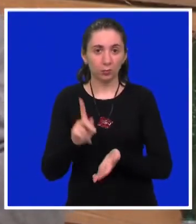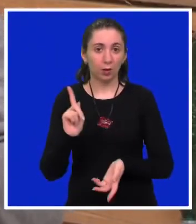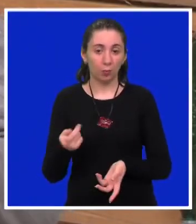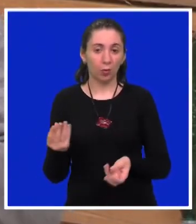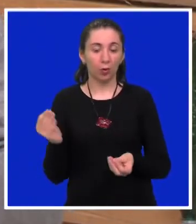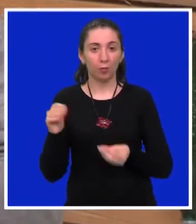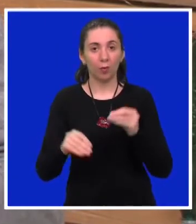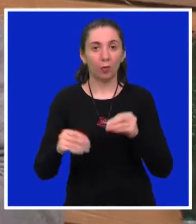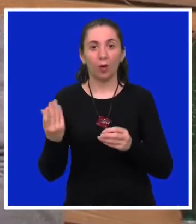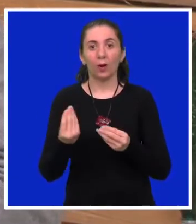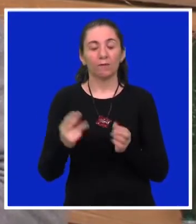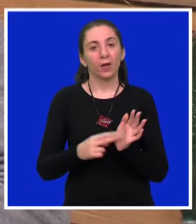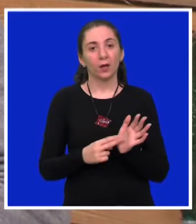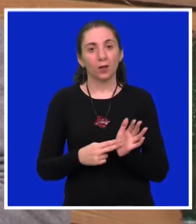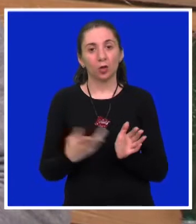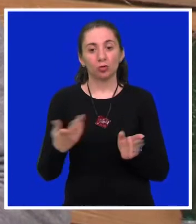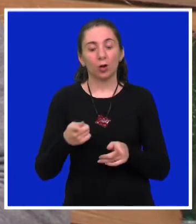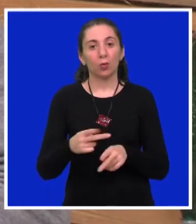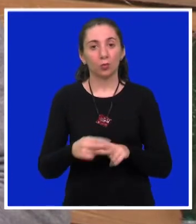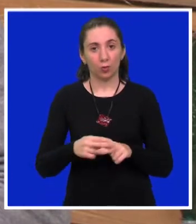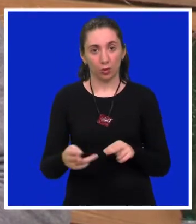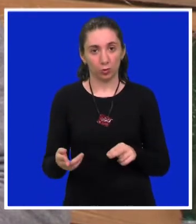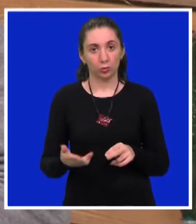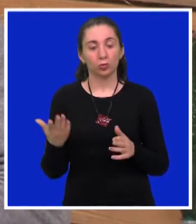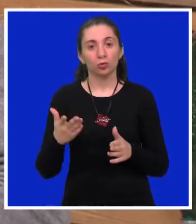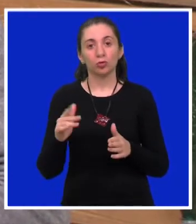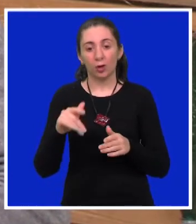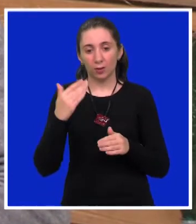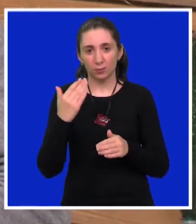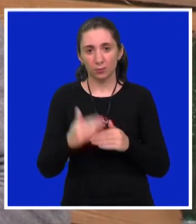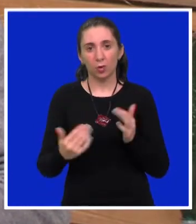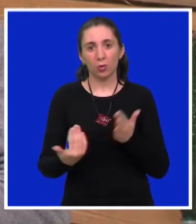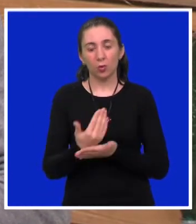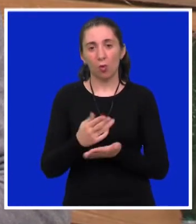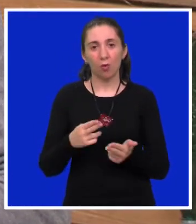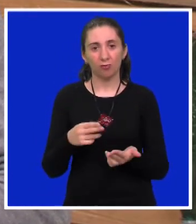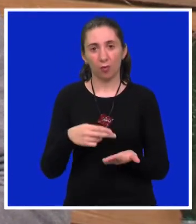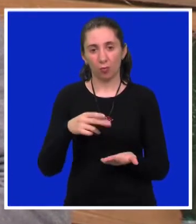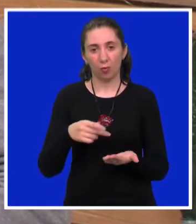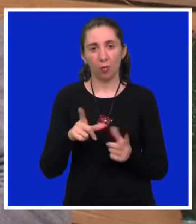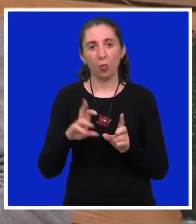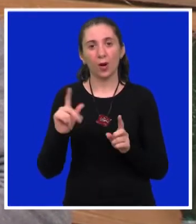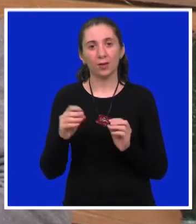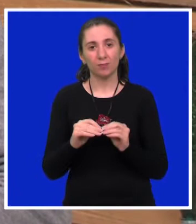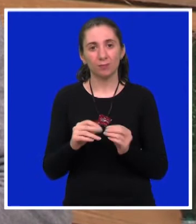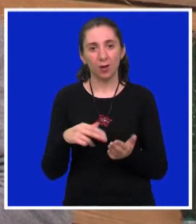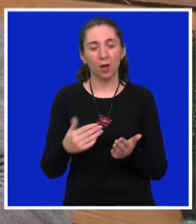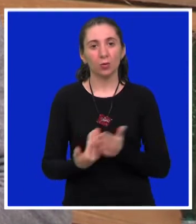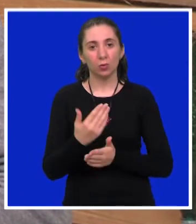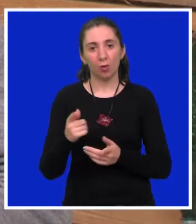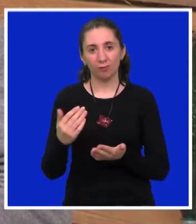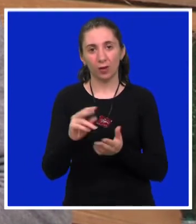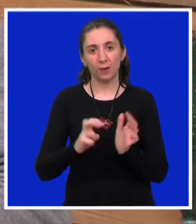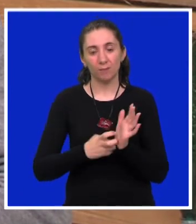morat ćemo imati neke načine kako to rješavati. Ono što je definitivno kod nove uredbe, odnosno kod novog